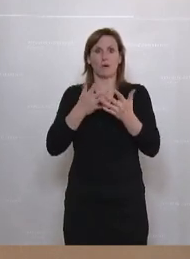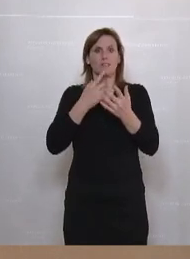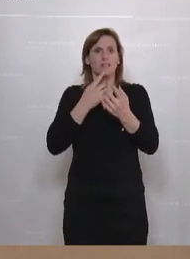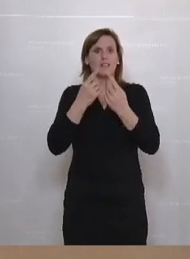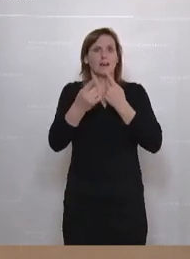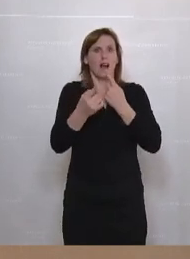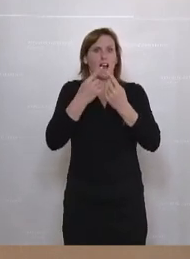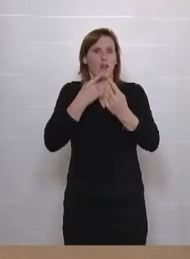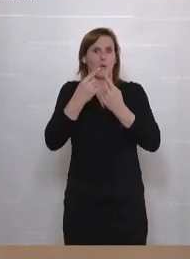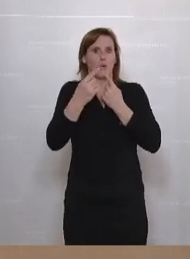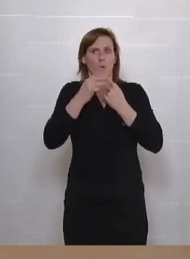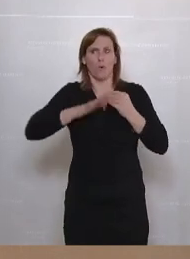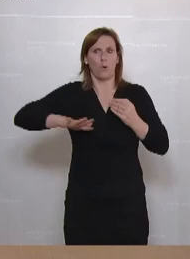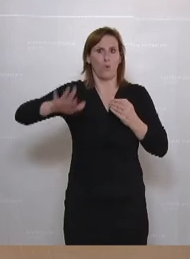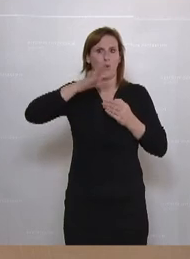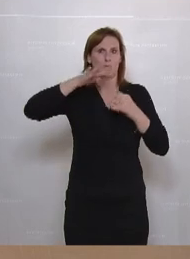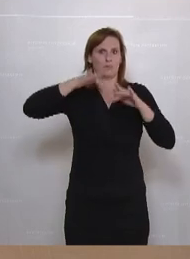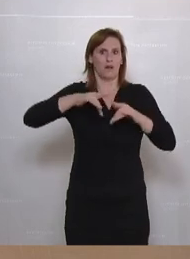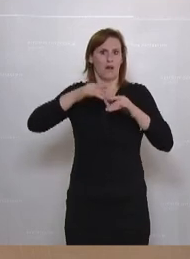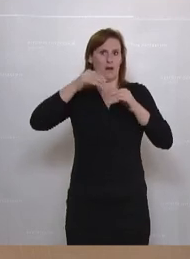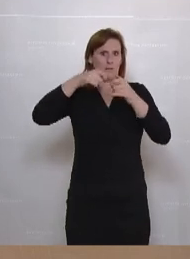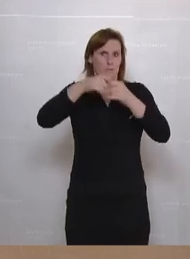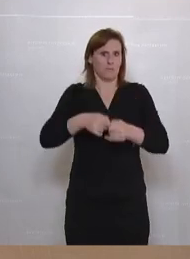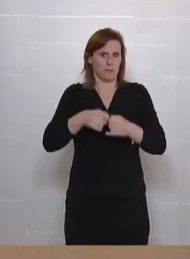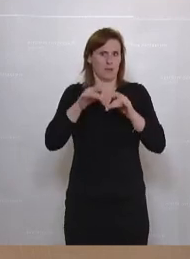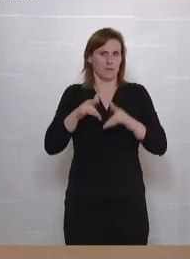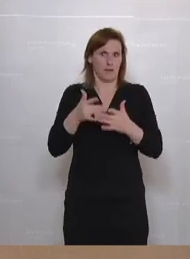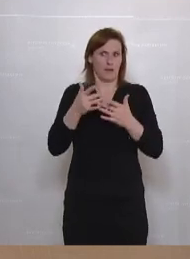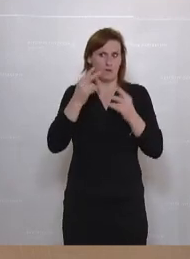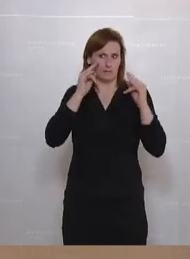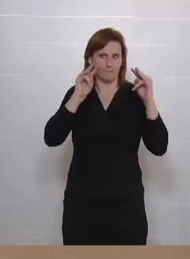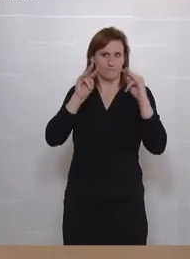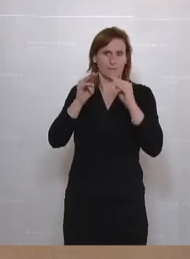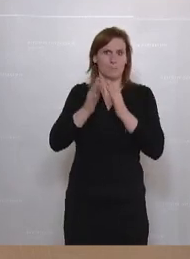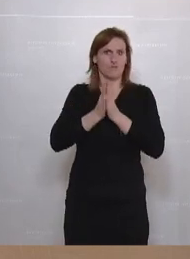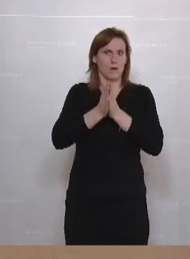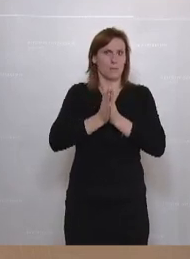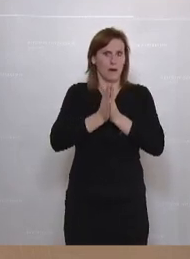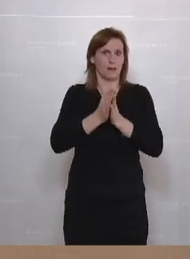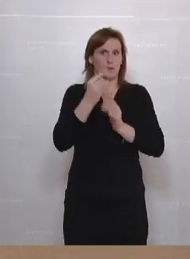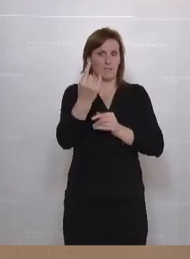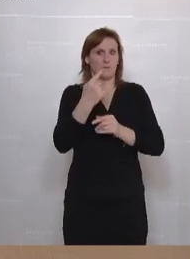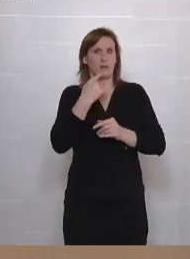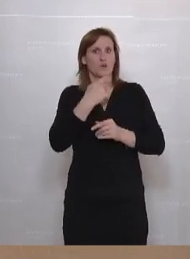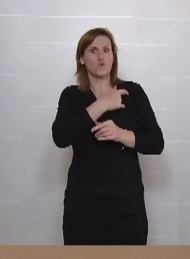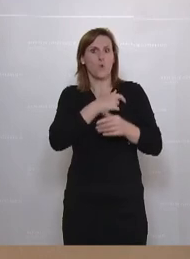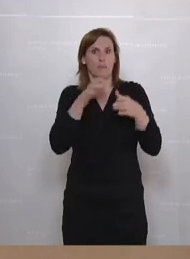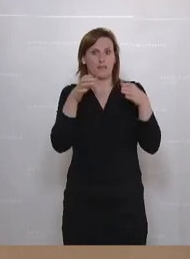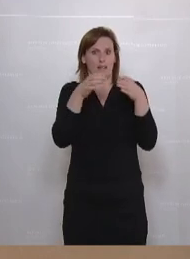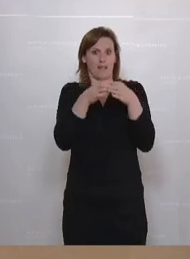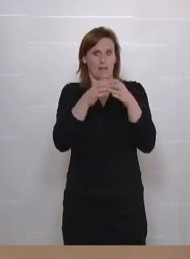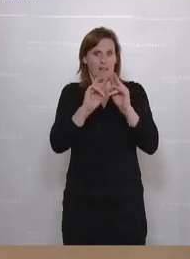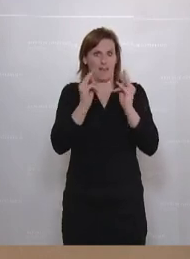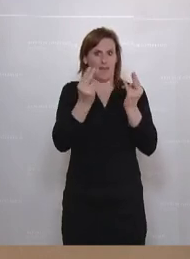unserer Seite mit allen Akteuren in Myanmar. Und das von Ihnen genannte Komitee genießt, und das merkt man, sehr